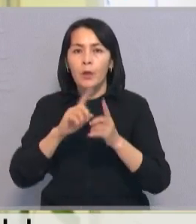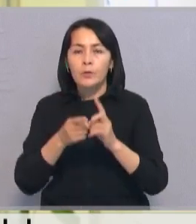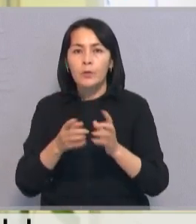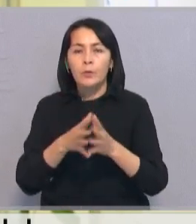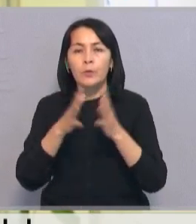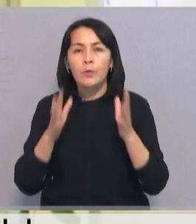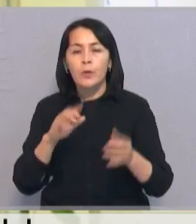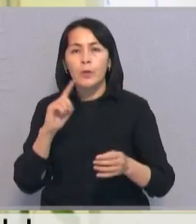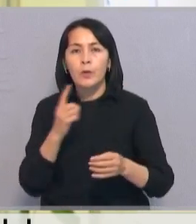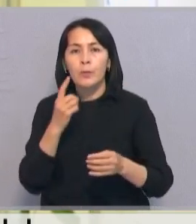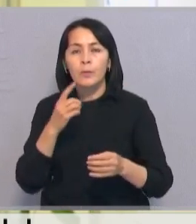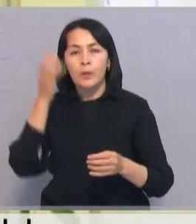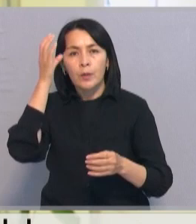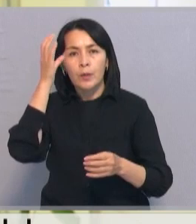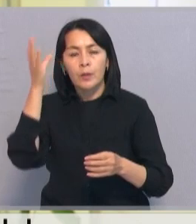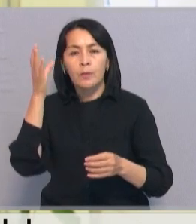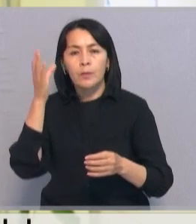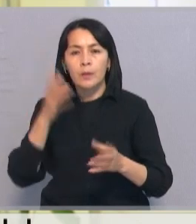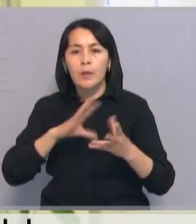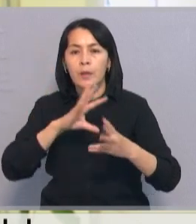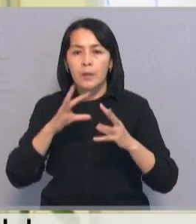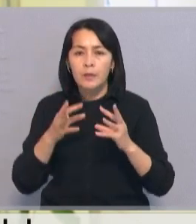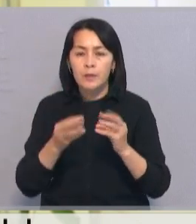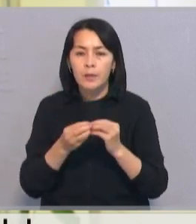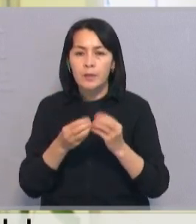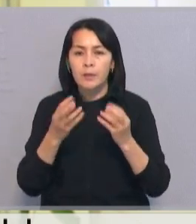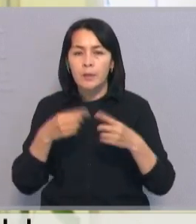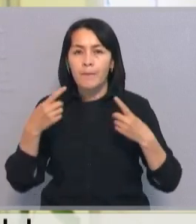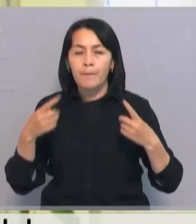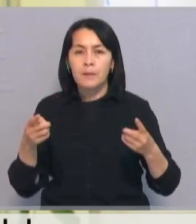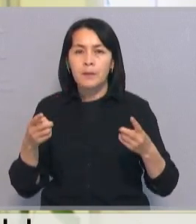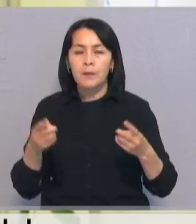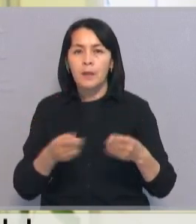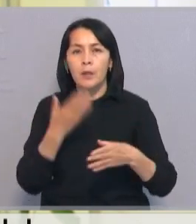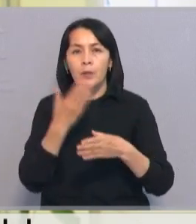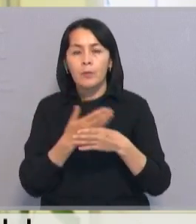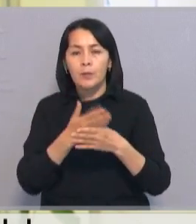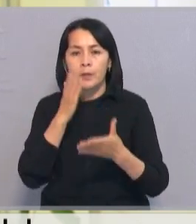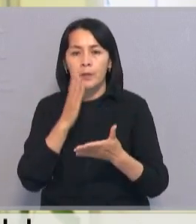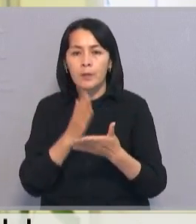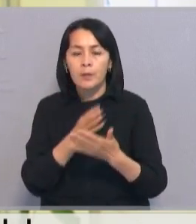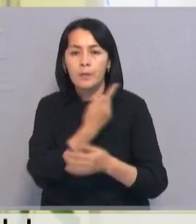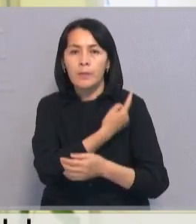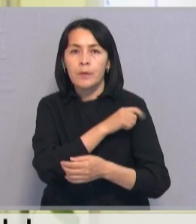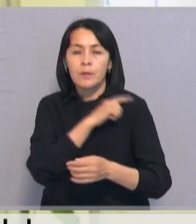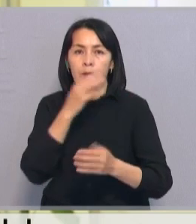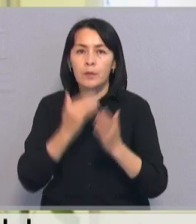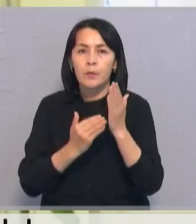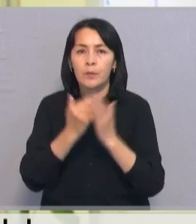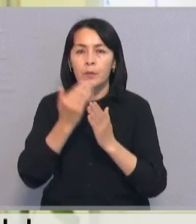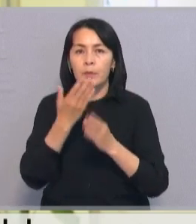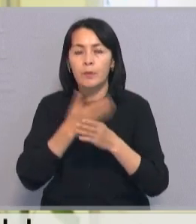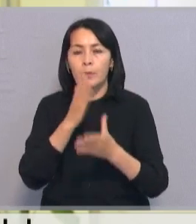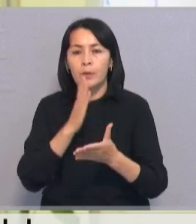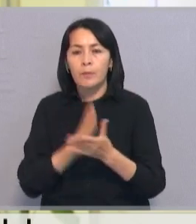артында үлкен бір ғылыми нәтижелер және басқа да қызметтер тартылып, медицинаның көтерілуіне ықпал жасап